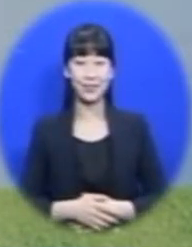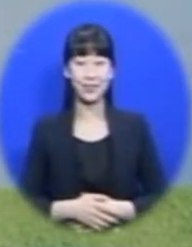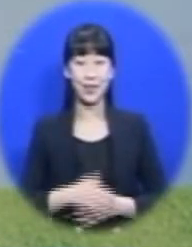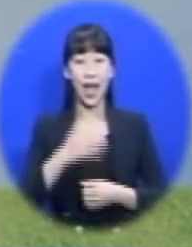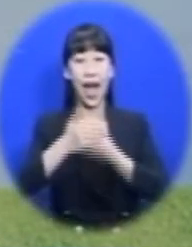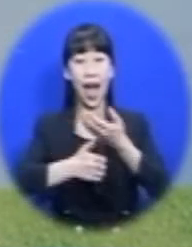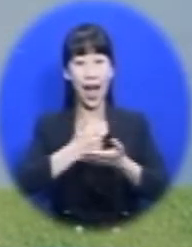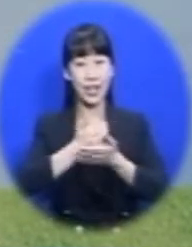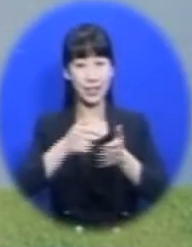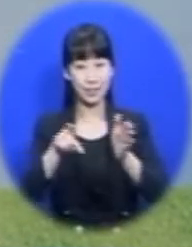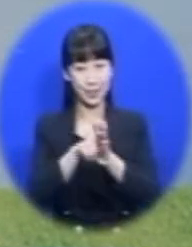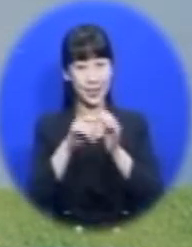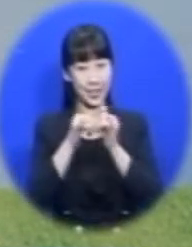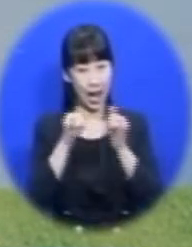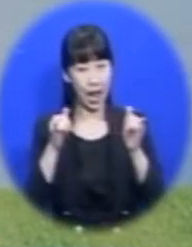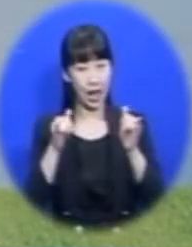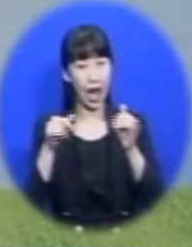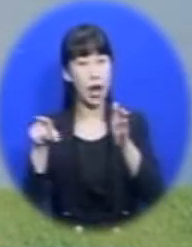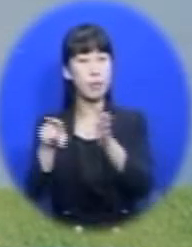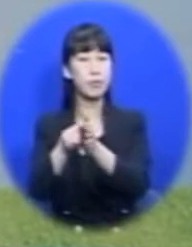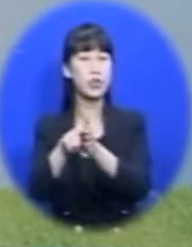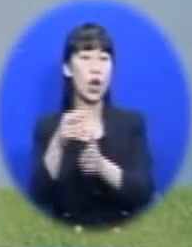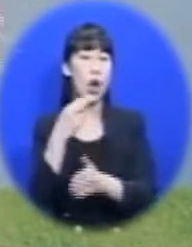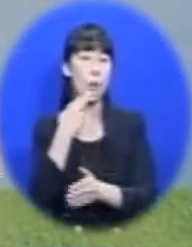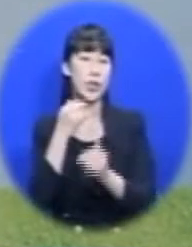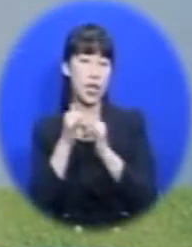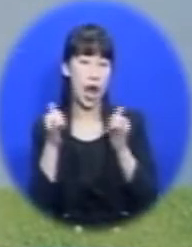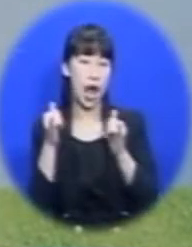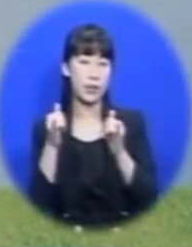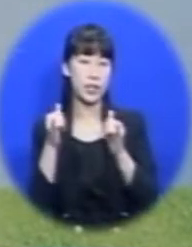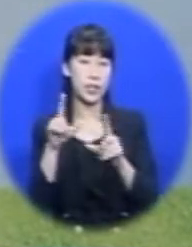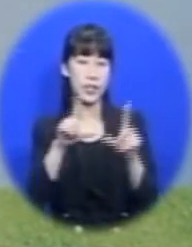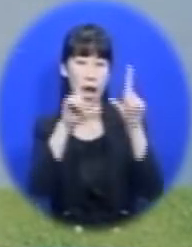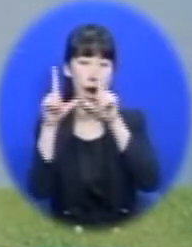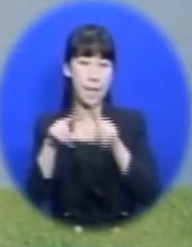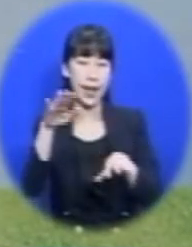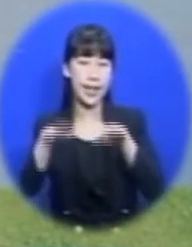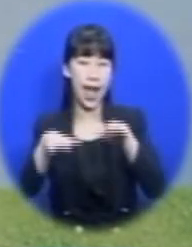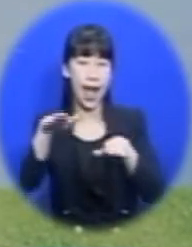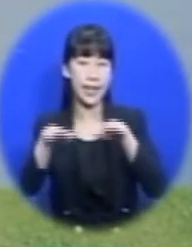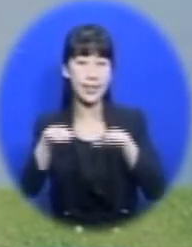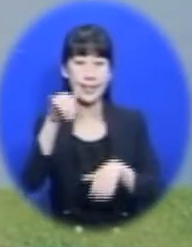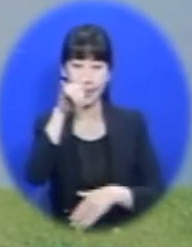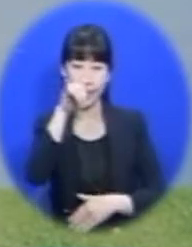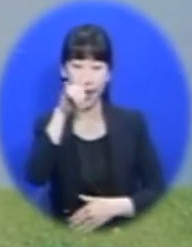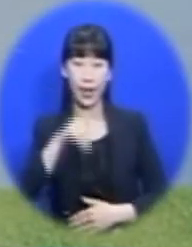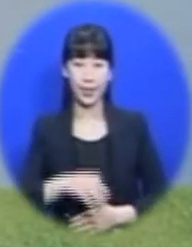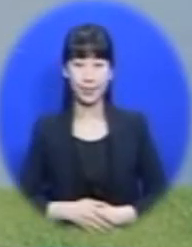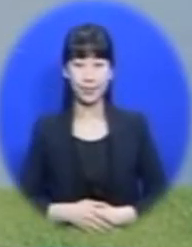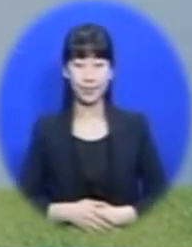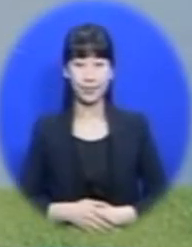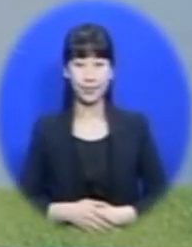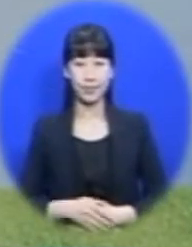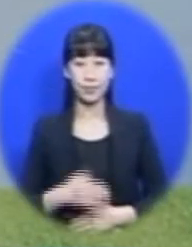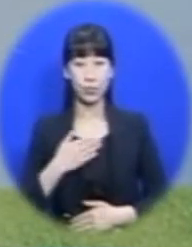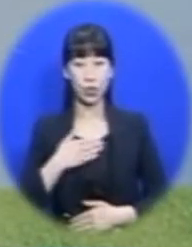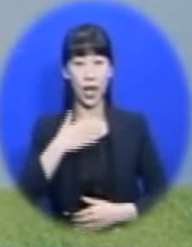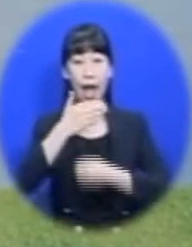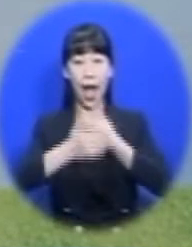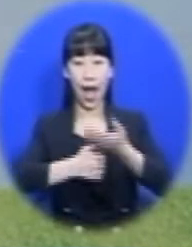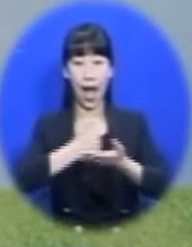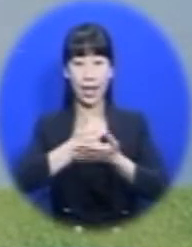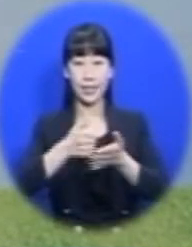하나님을 믿는 사람과 하나님을 믿지 않는 사람은 삶이 엄청나게 다른 겁니다. 우리가 하나님을 믿는다는 것